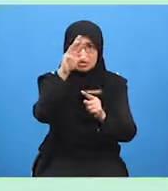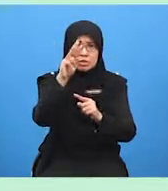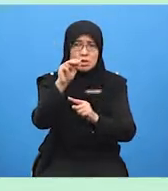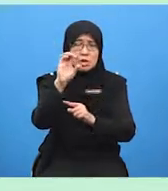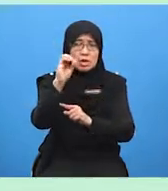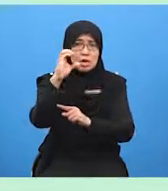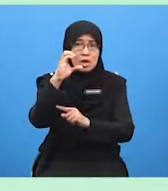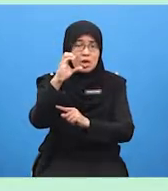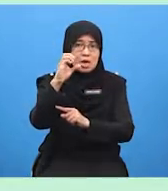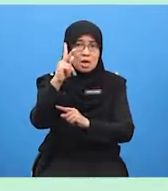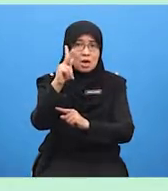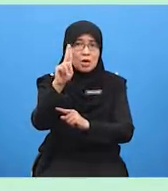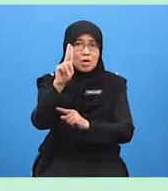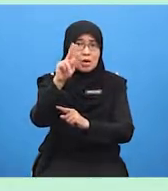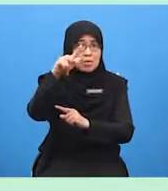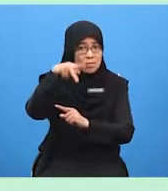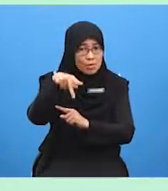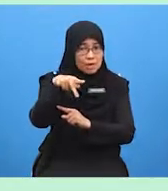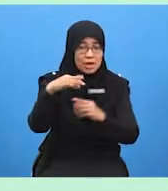fashion.